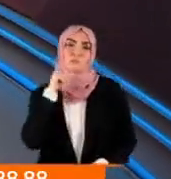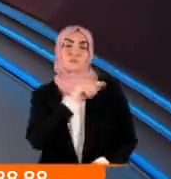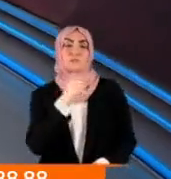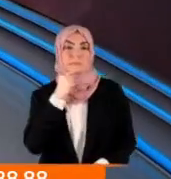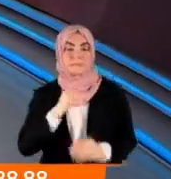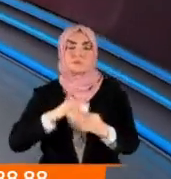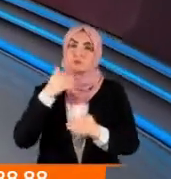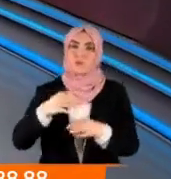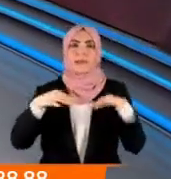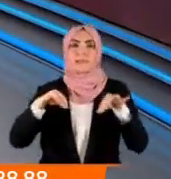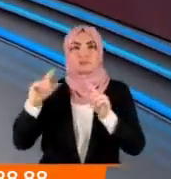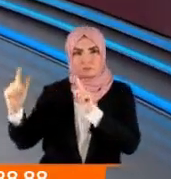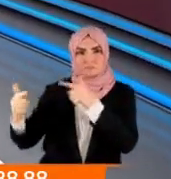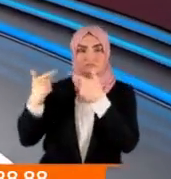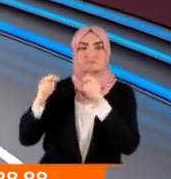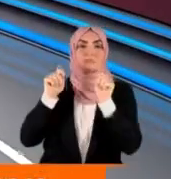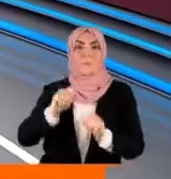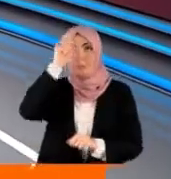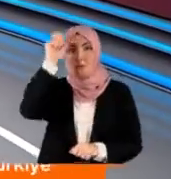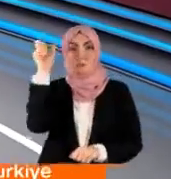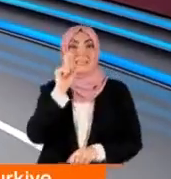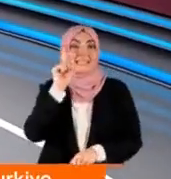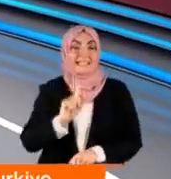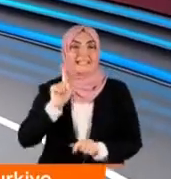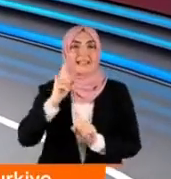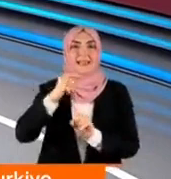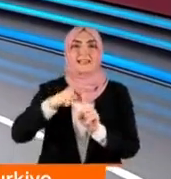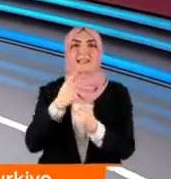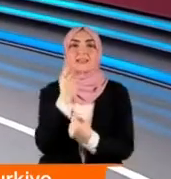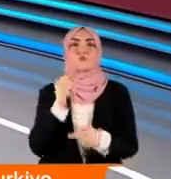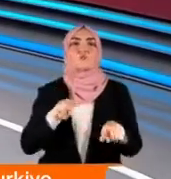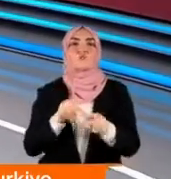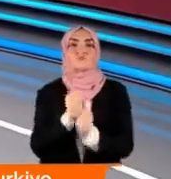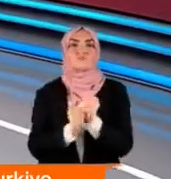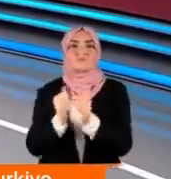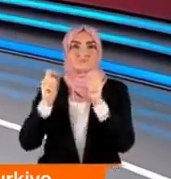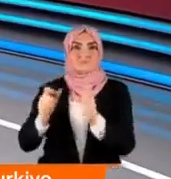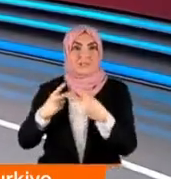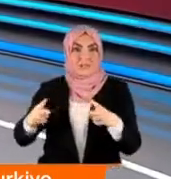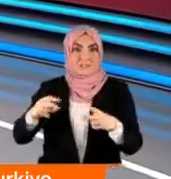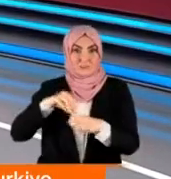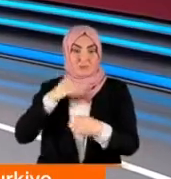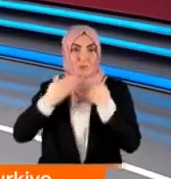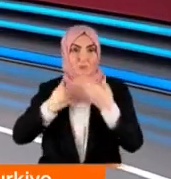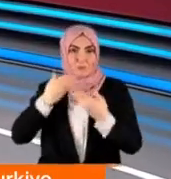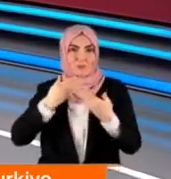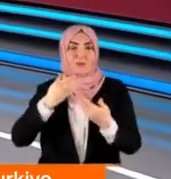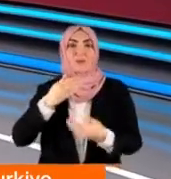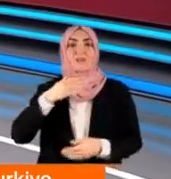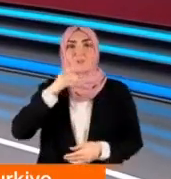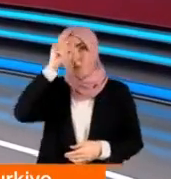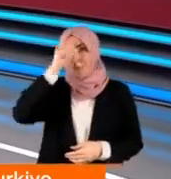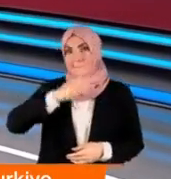canlı bağlantı yaptı. Türkiye'nin ilk lityum üretim tesisinin açılışında konuştu. Yerli otomobilin pilleriyle akıllı